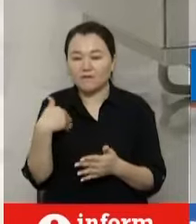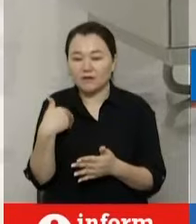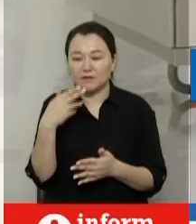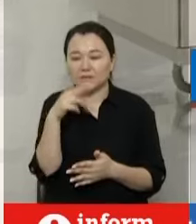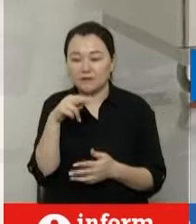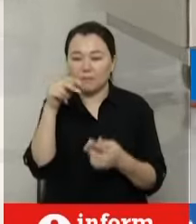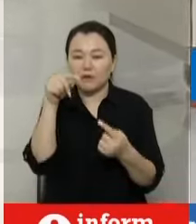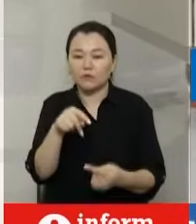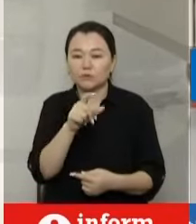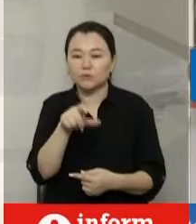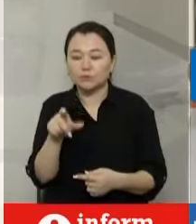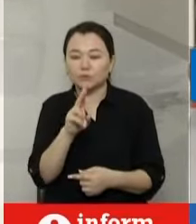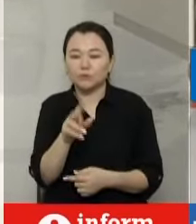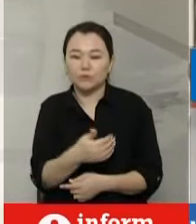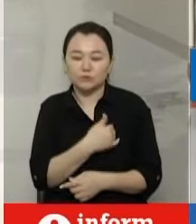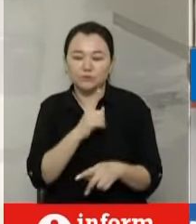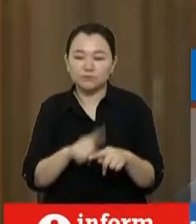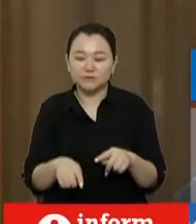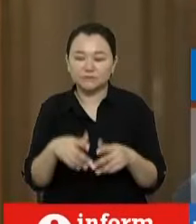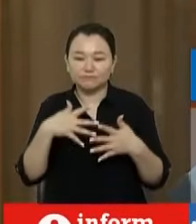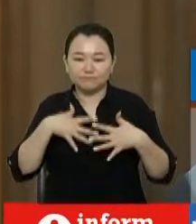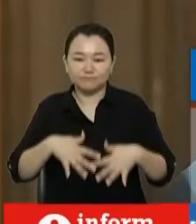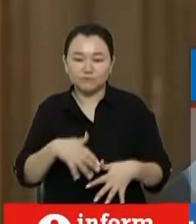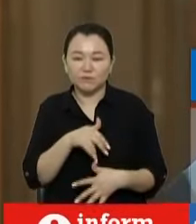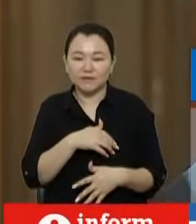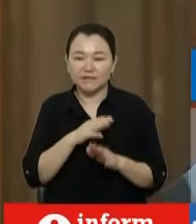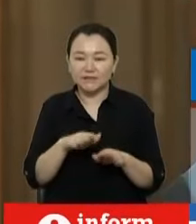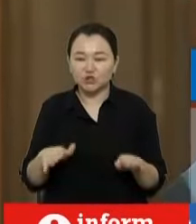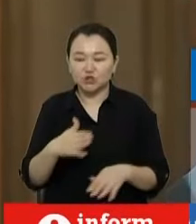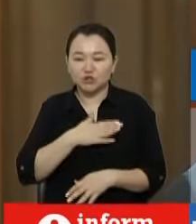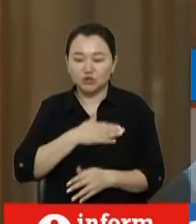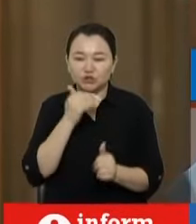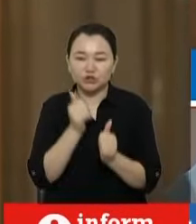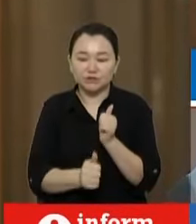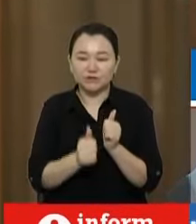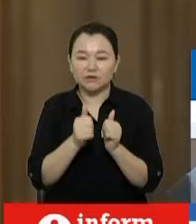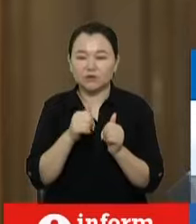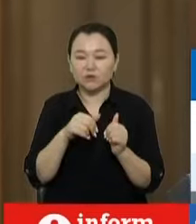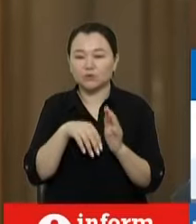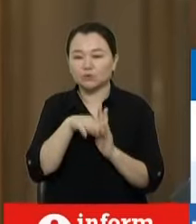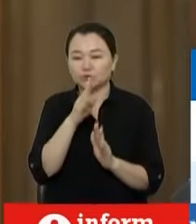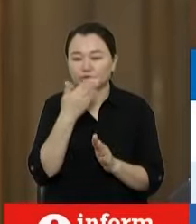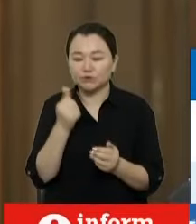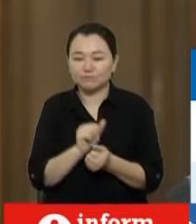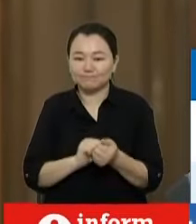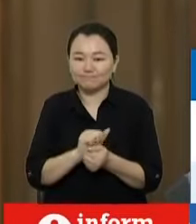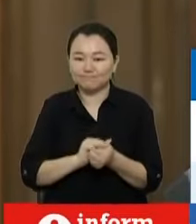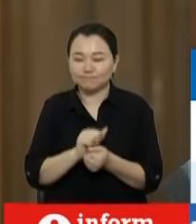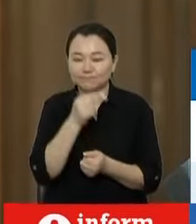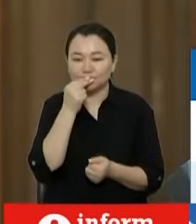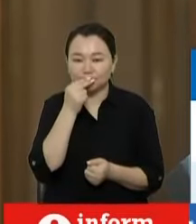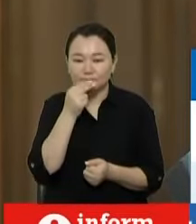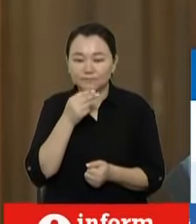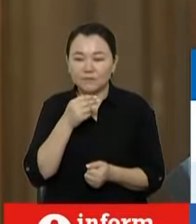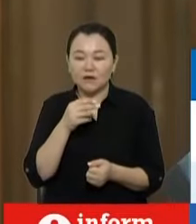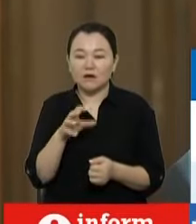подходят тем пациентам, кто хочет быструю всасываемость. Детишки наши часто имеют несовершенство пищеварения. Продукция